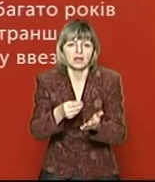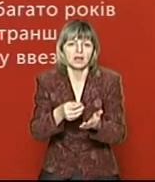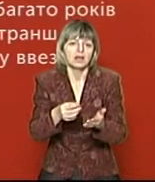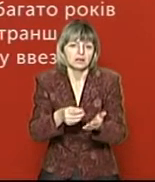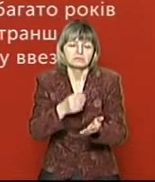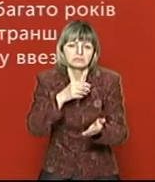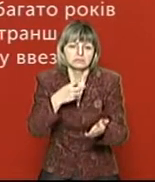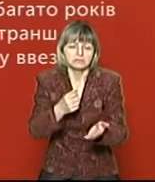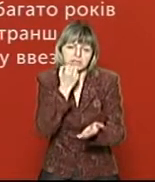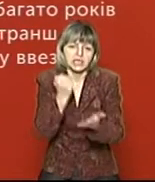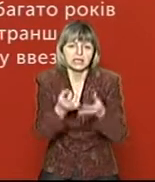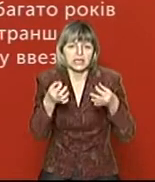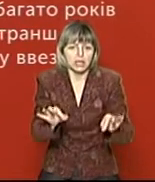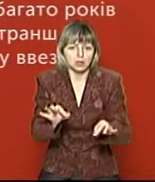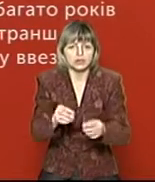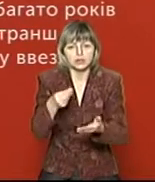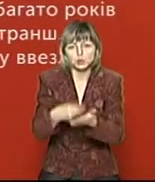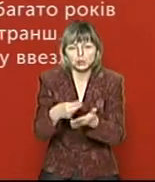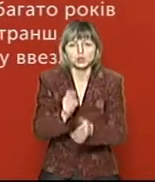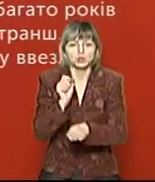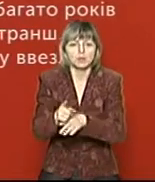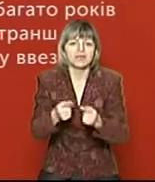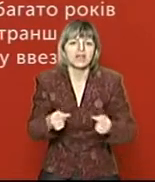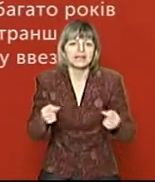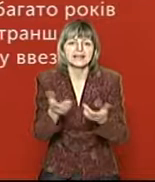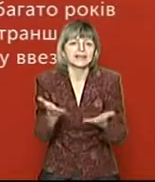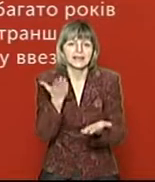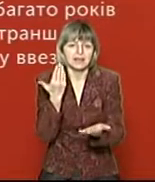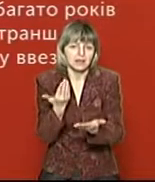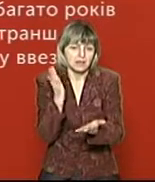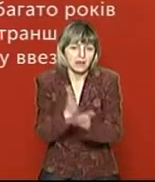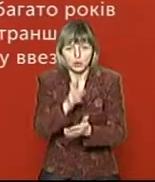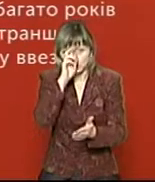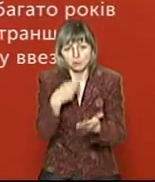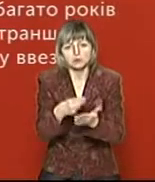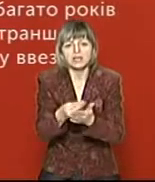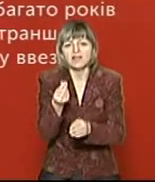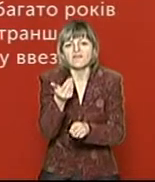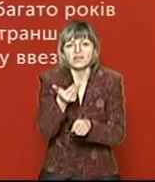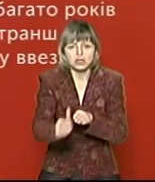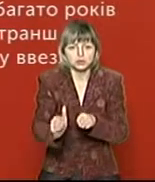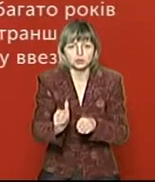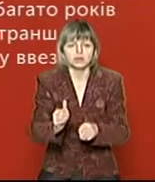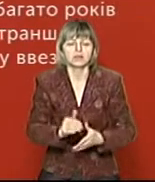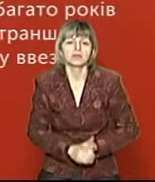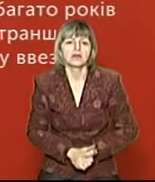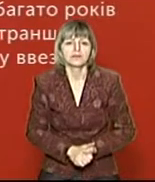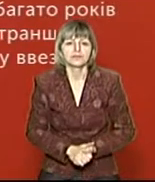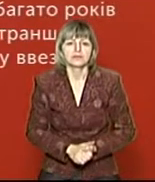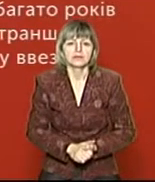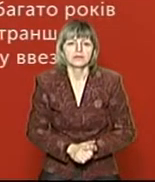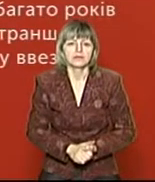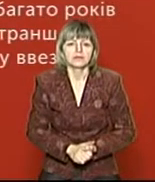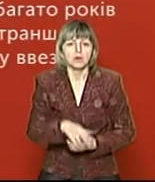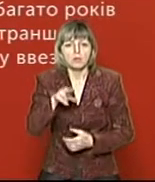Її замовляли в основному організації, які мають бюджетне фінансування, і там є обов'язковий цикл щеплень по